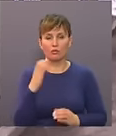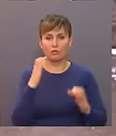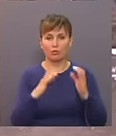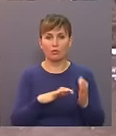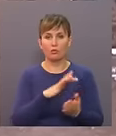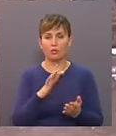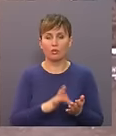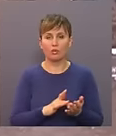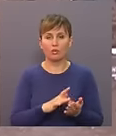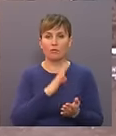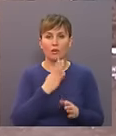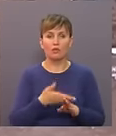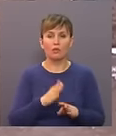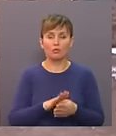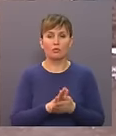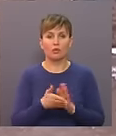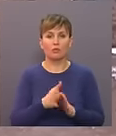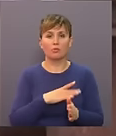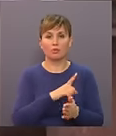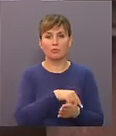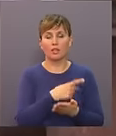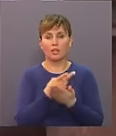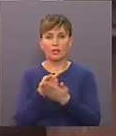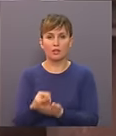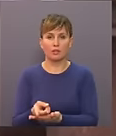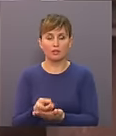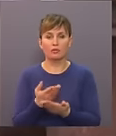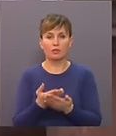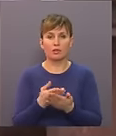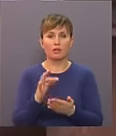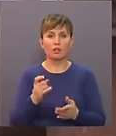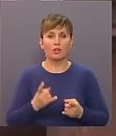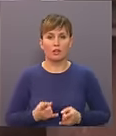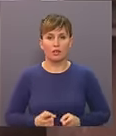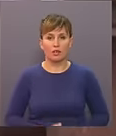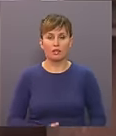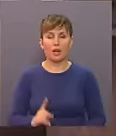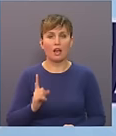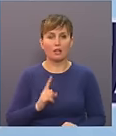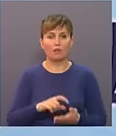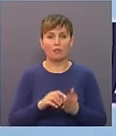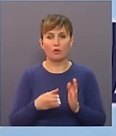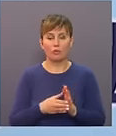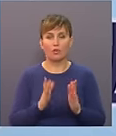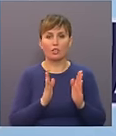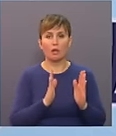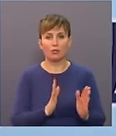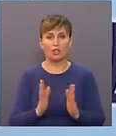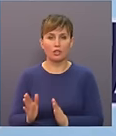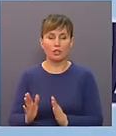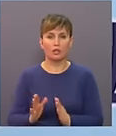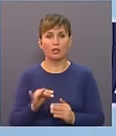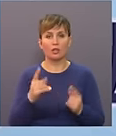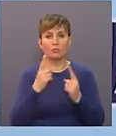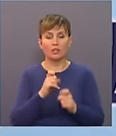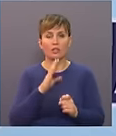города. Мамочка в тяжелом состоянии была доставлена в больницу. Предположительно, она рожала, будучи одна в комнате общежития. Как